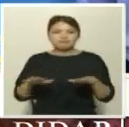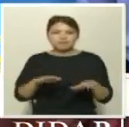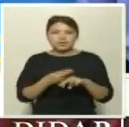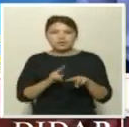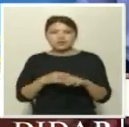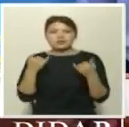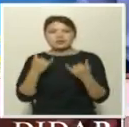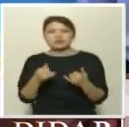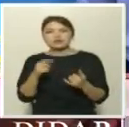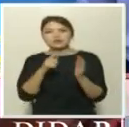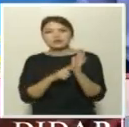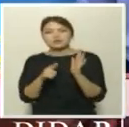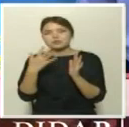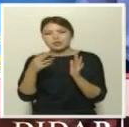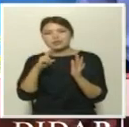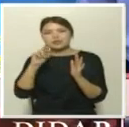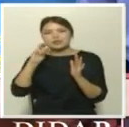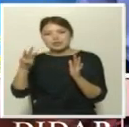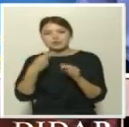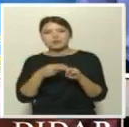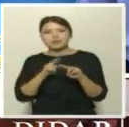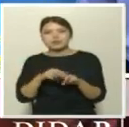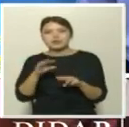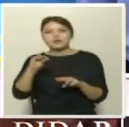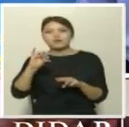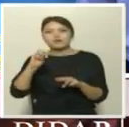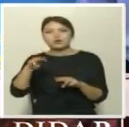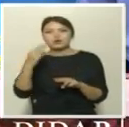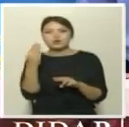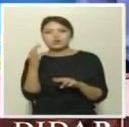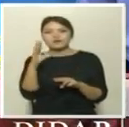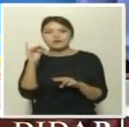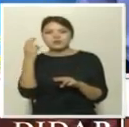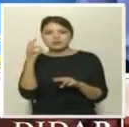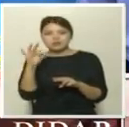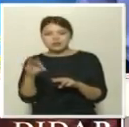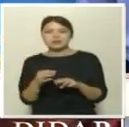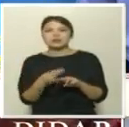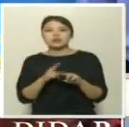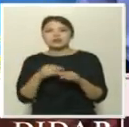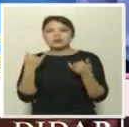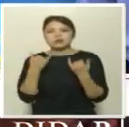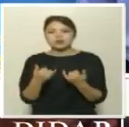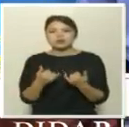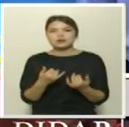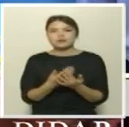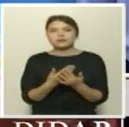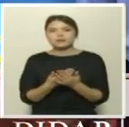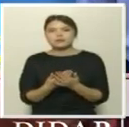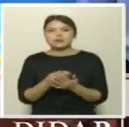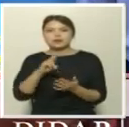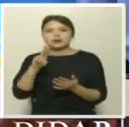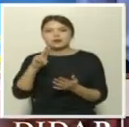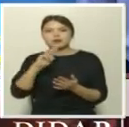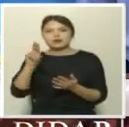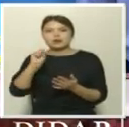на 75-м и 131-м километре трассы Ахтау-Форт-Шевченко, также на 89-м и 195-м километре трассы